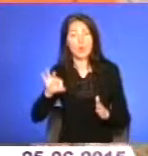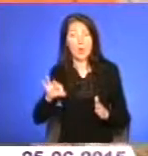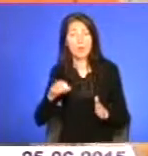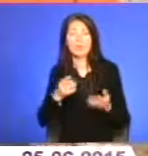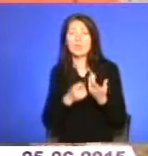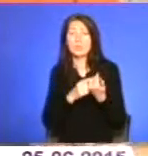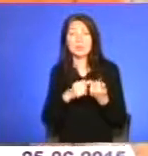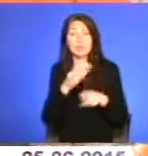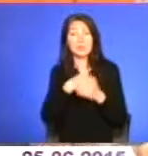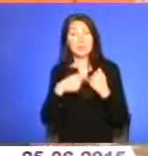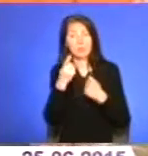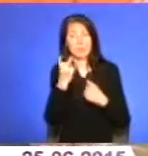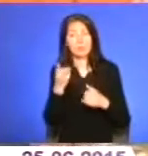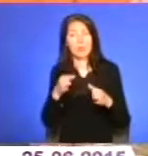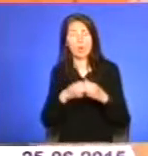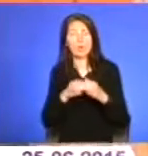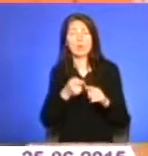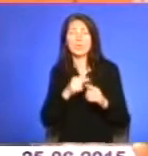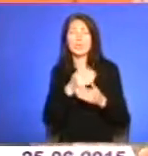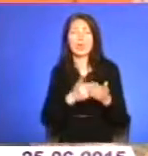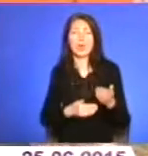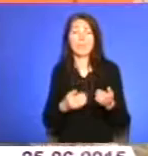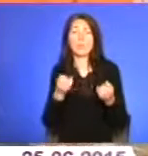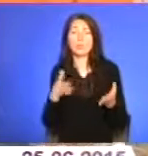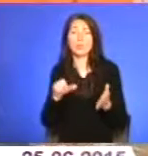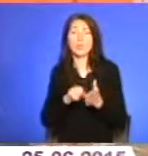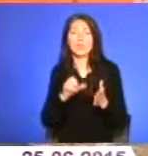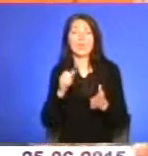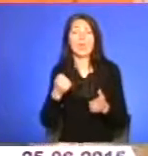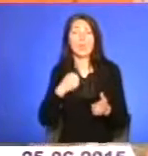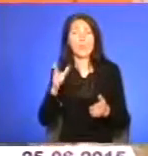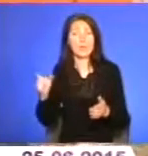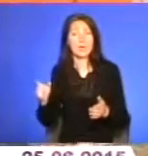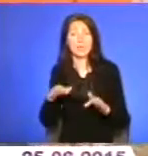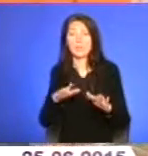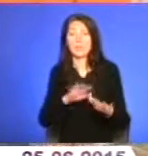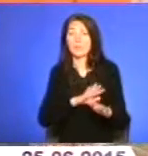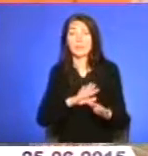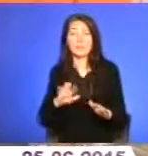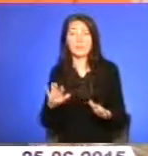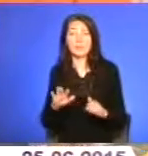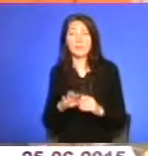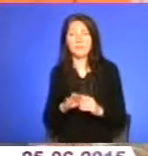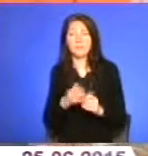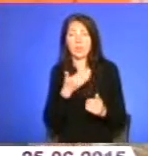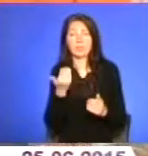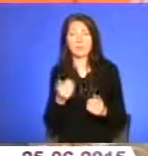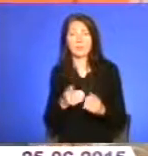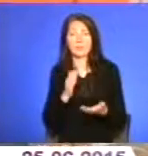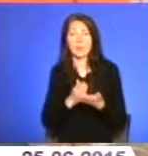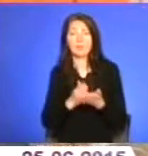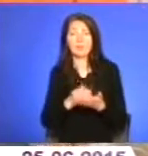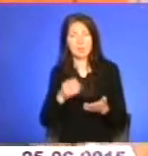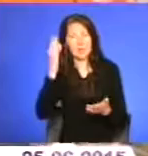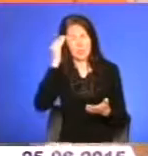та другої групи. В цій програмі просто учасники бойових дій не... Має на увазі ті, які мають поранення.